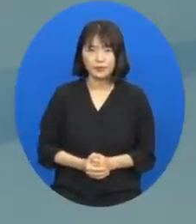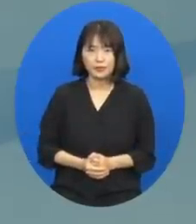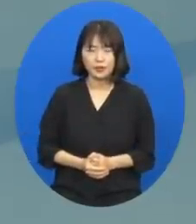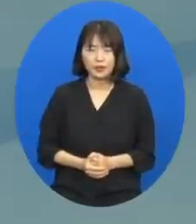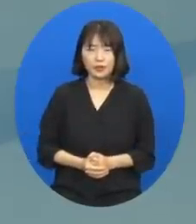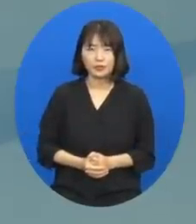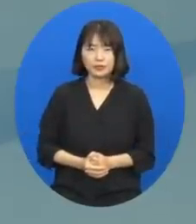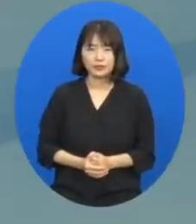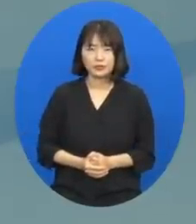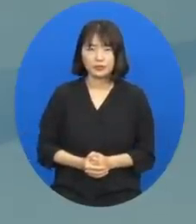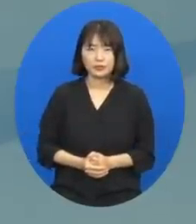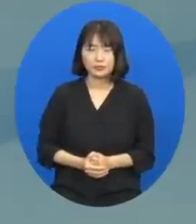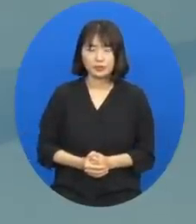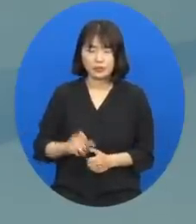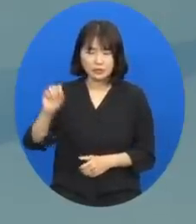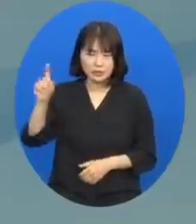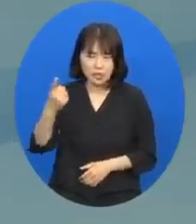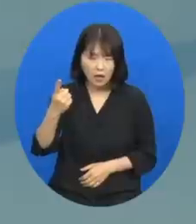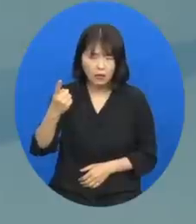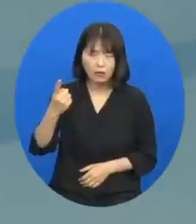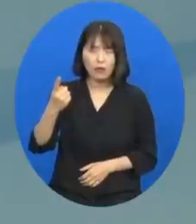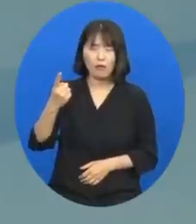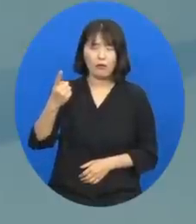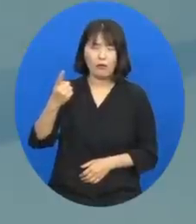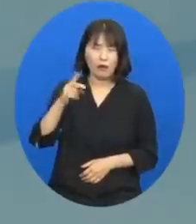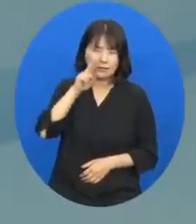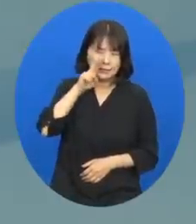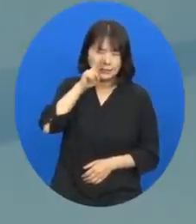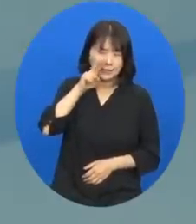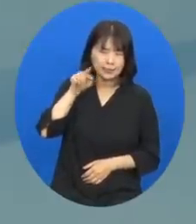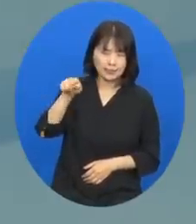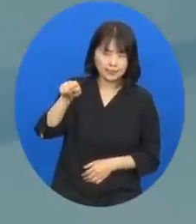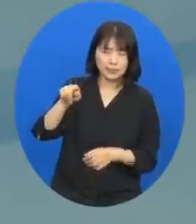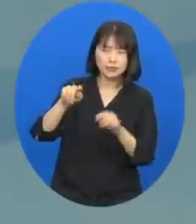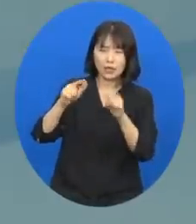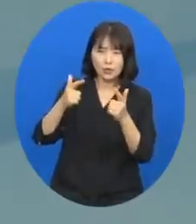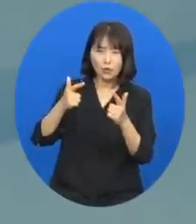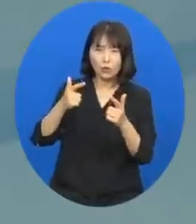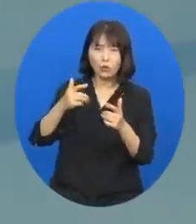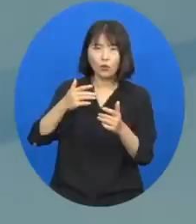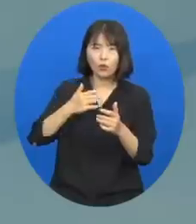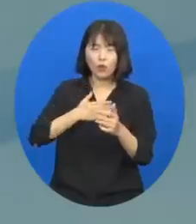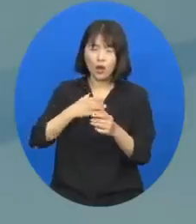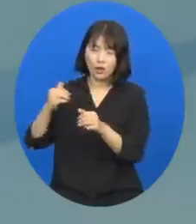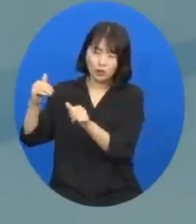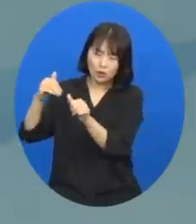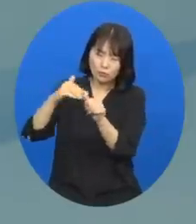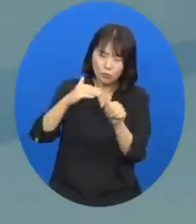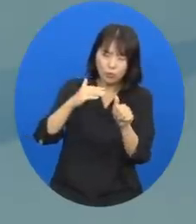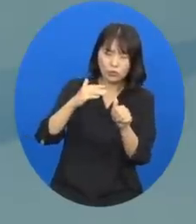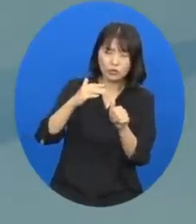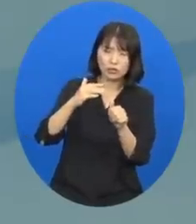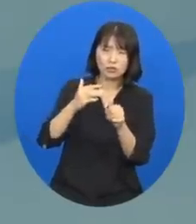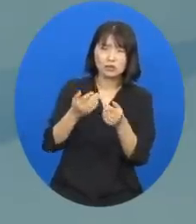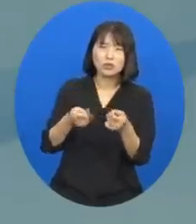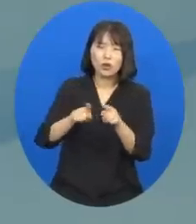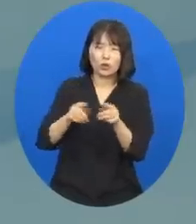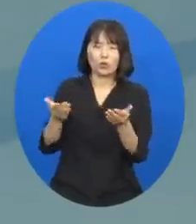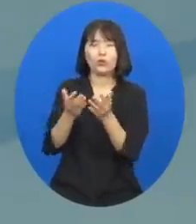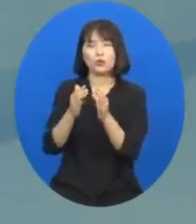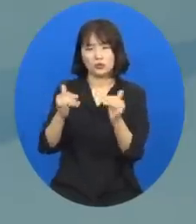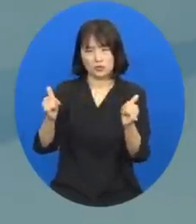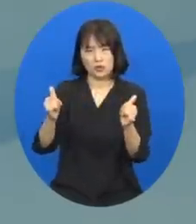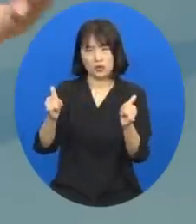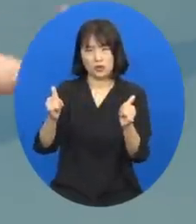나에게 붙여주신 너무나 귀한 동역자 구나 나에게 없는 것을 그 사람에게 주셔서 나의 약점 더